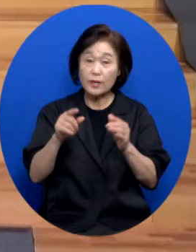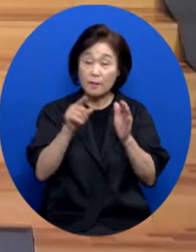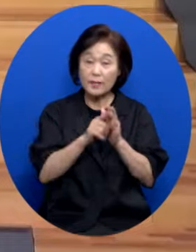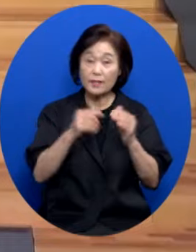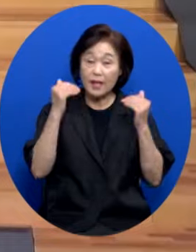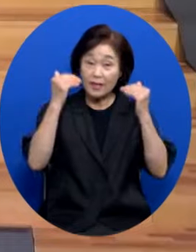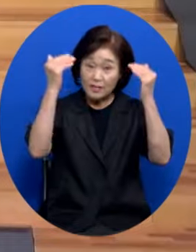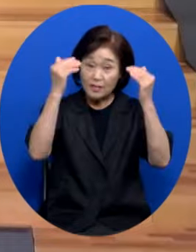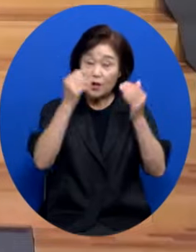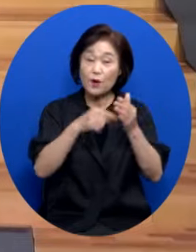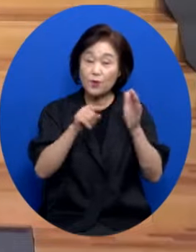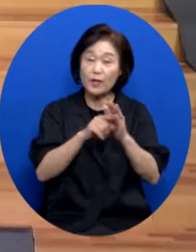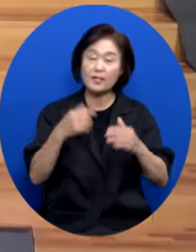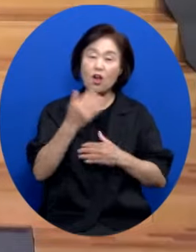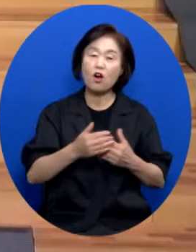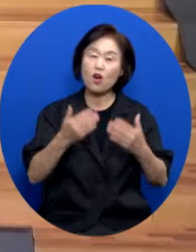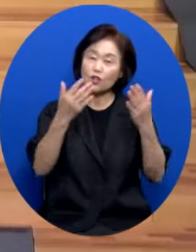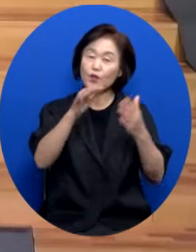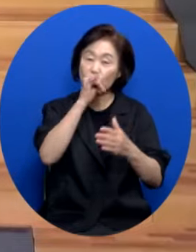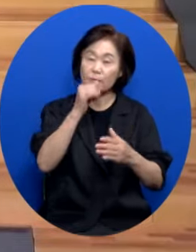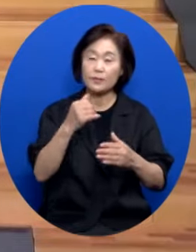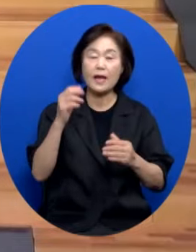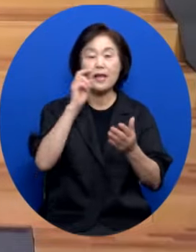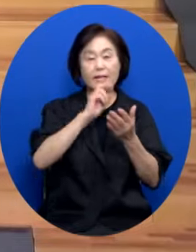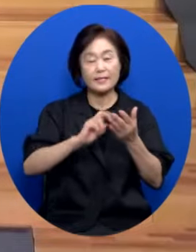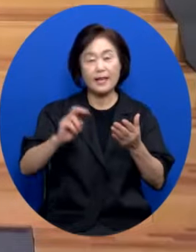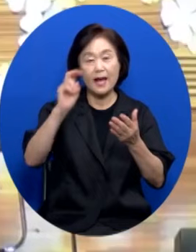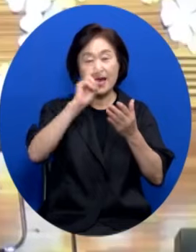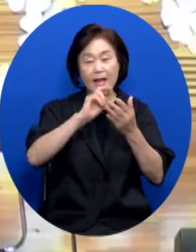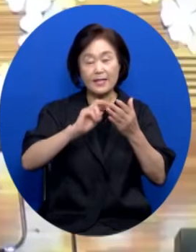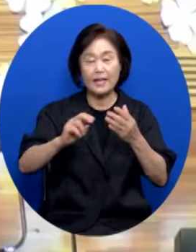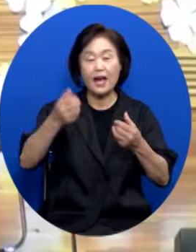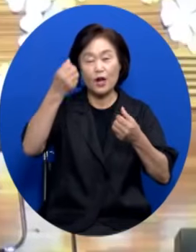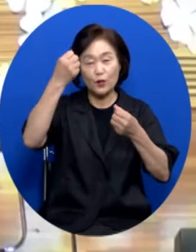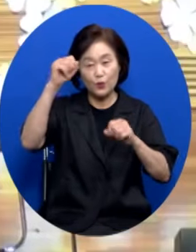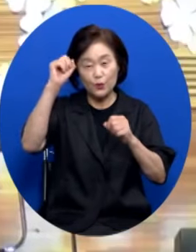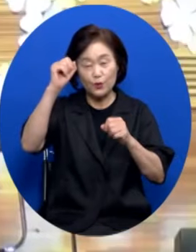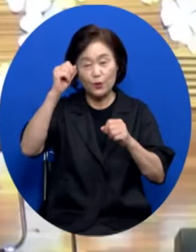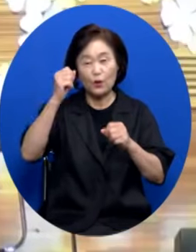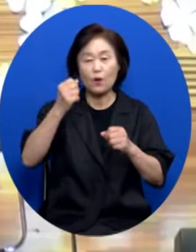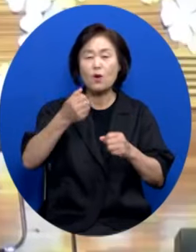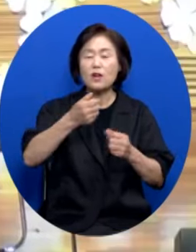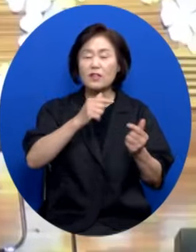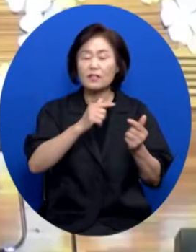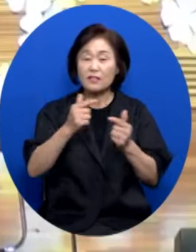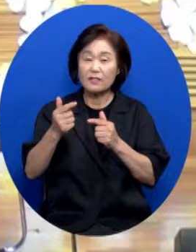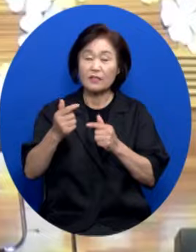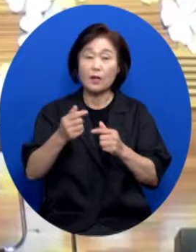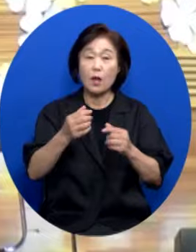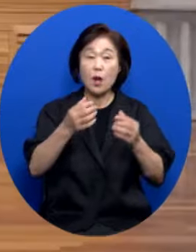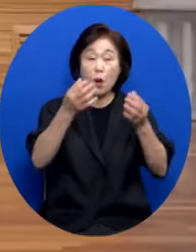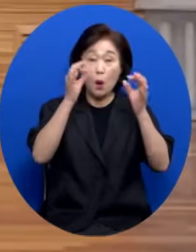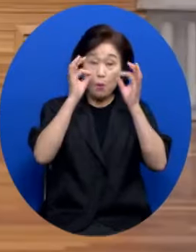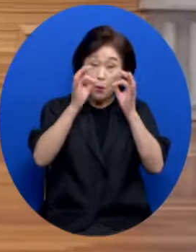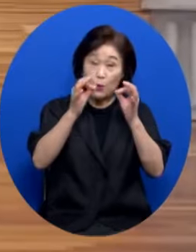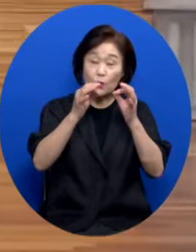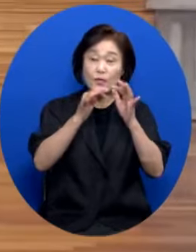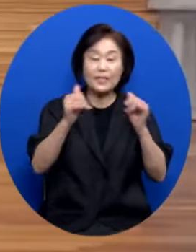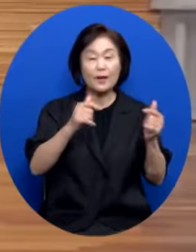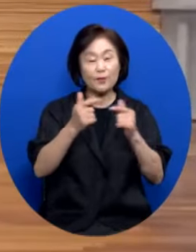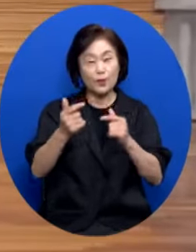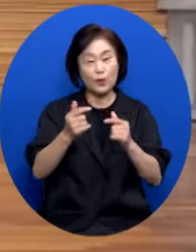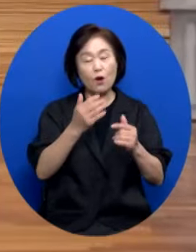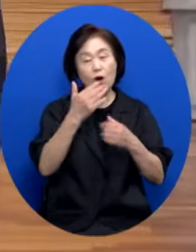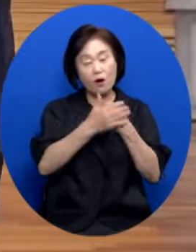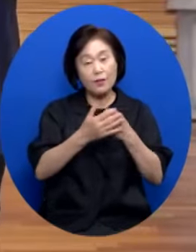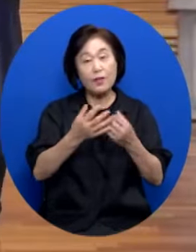효과도 큽니다. 찬양, 워십, 드라마 등의 무대가 올라가는 헌신 예배. 보는 교인도 은혜를 받지만 준비하는